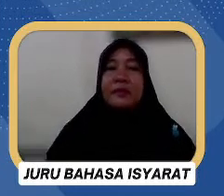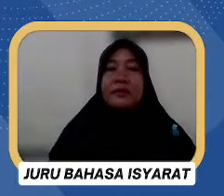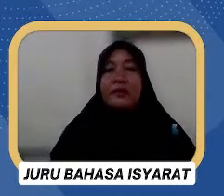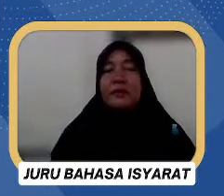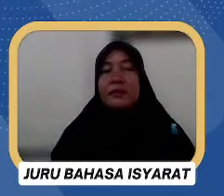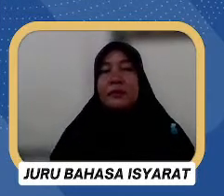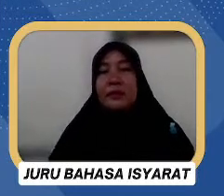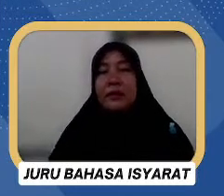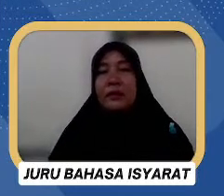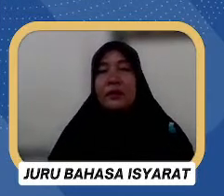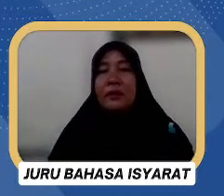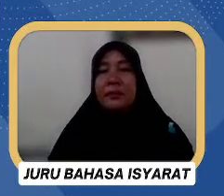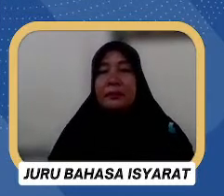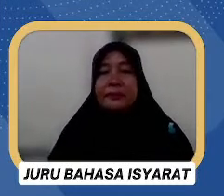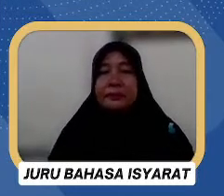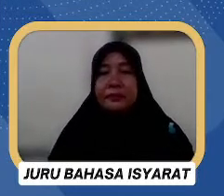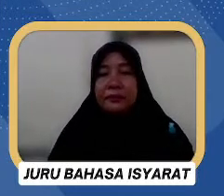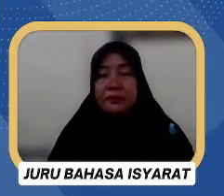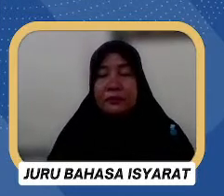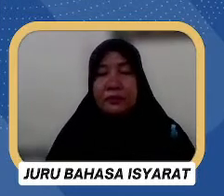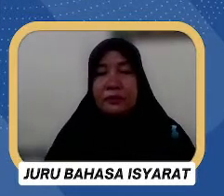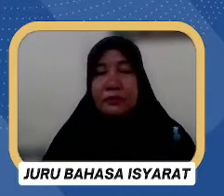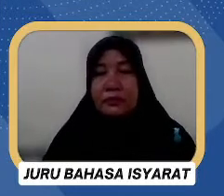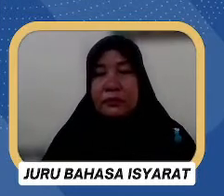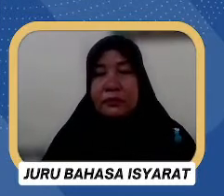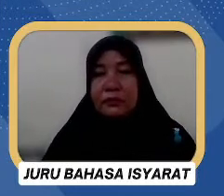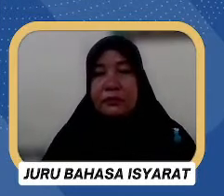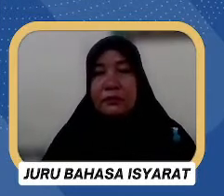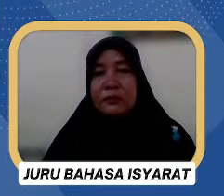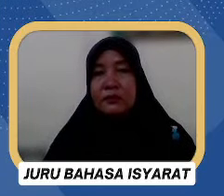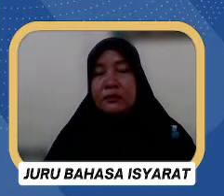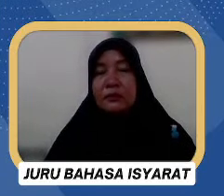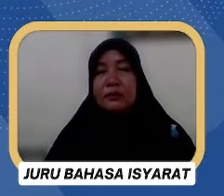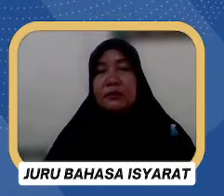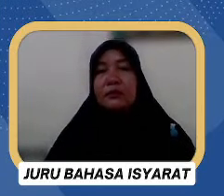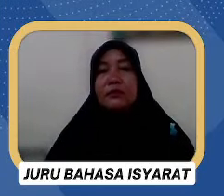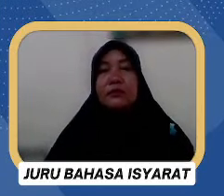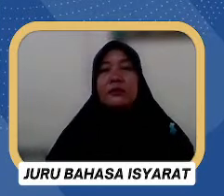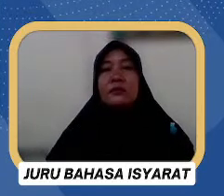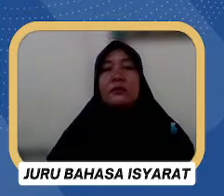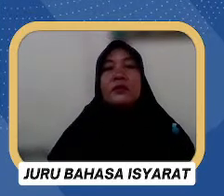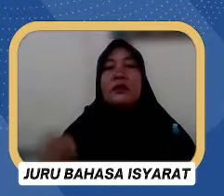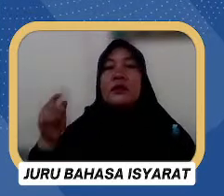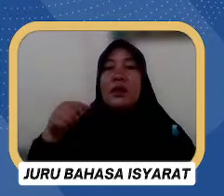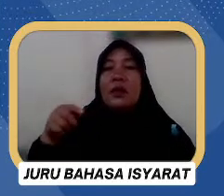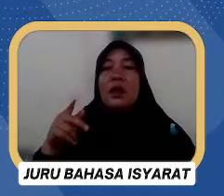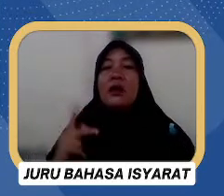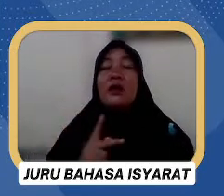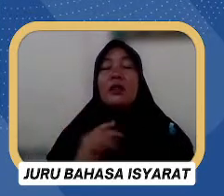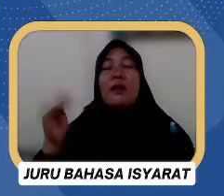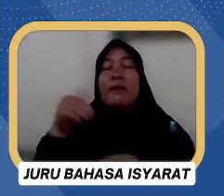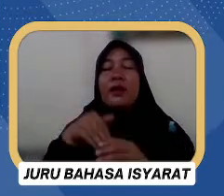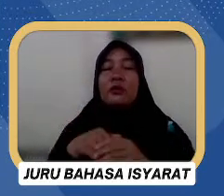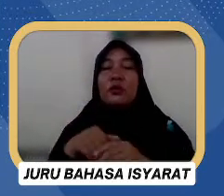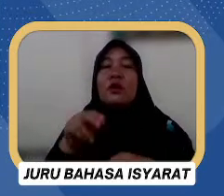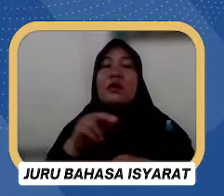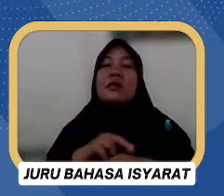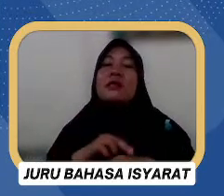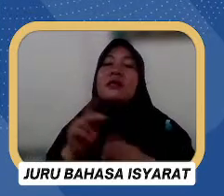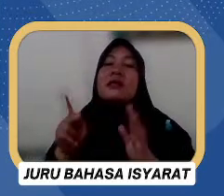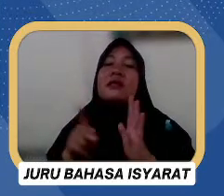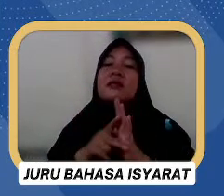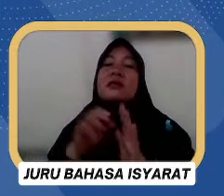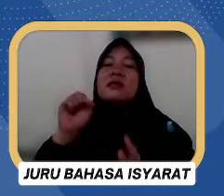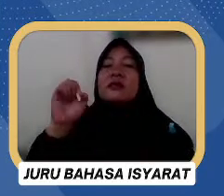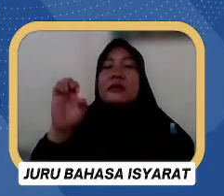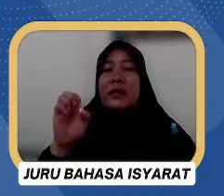sudah disediakan oleh panitia di kolom chat. Nah, sekarang kita masuk ke sesi yang ditunggu-tunggu teman-teman, yaitu ada sesi